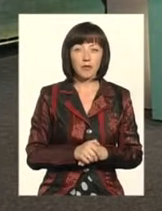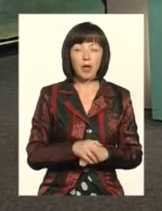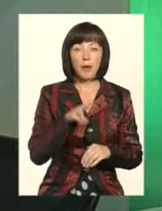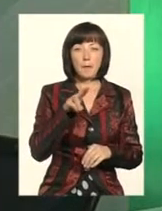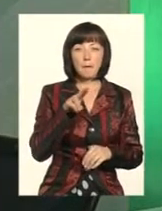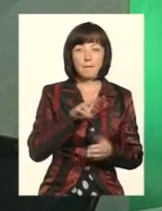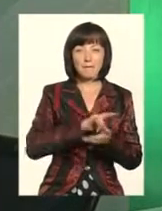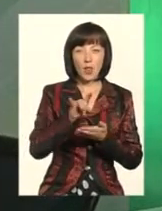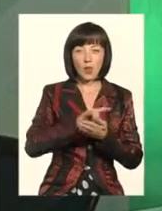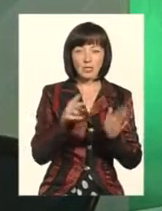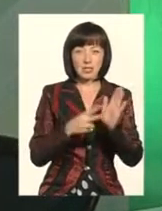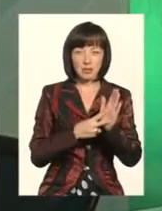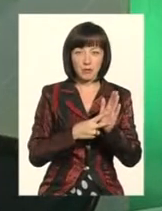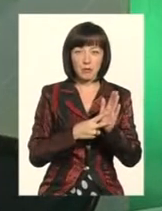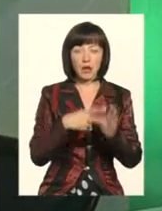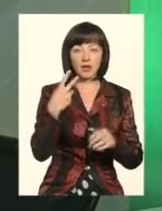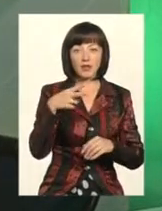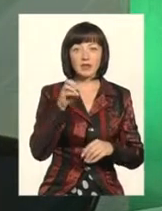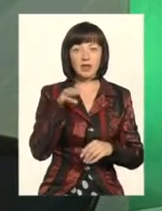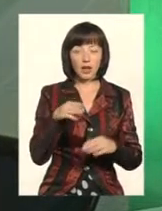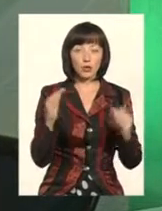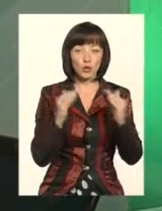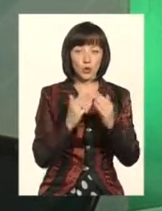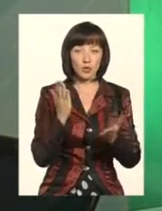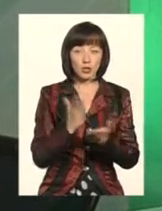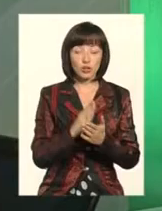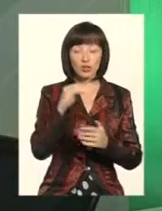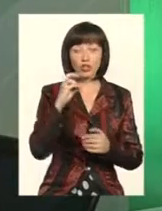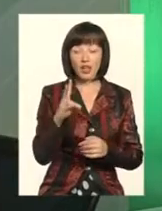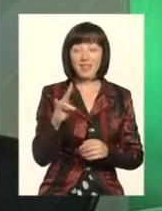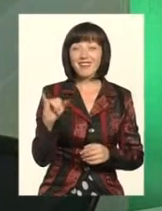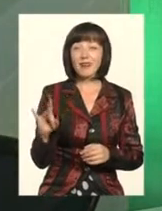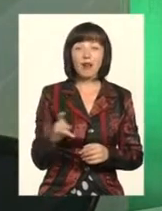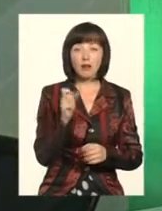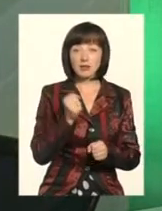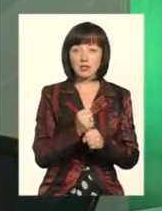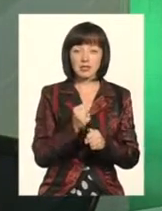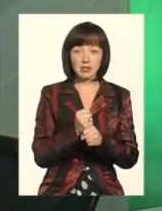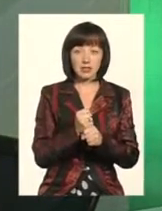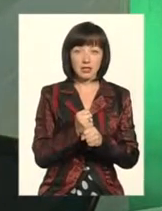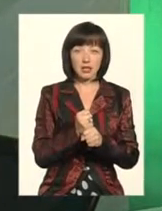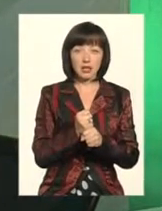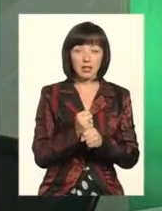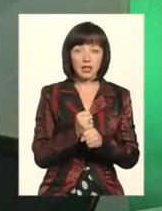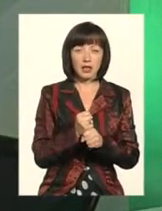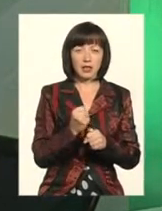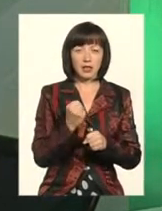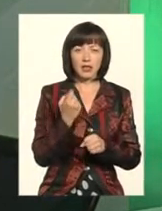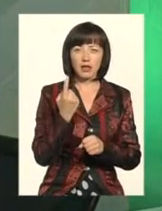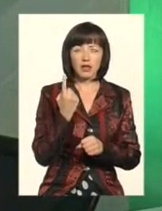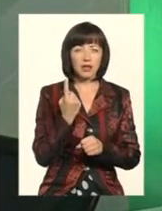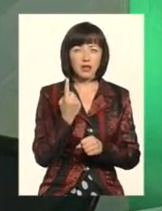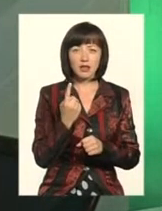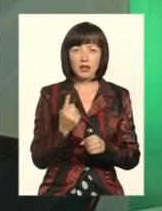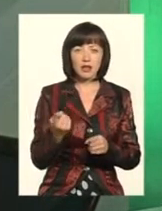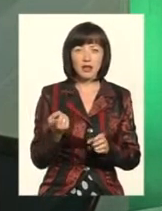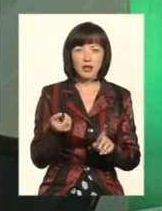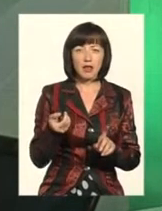7. Так. 20 років существує дом, і ЖЕК ні раз не делав ні одні услуги. Не підключив